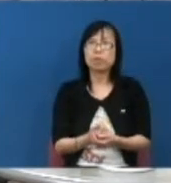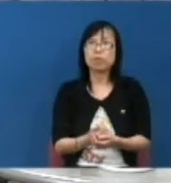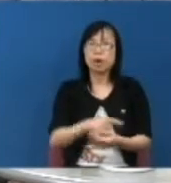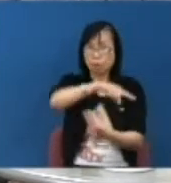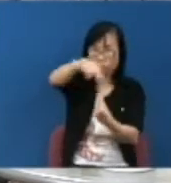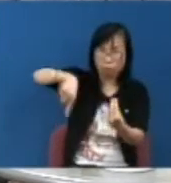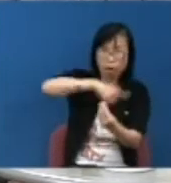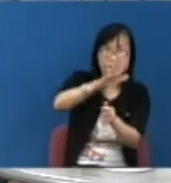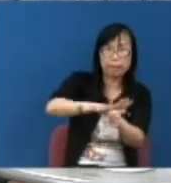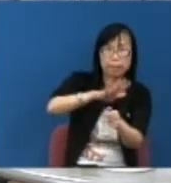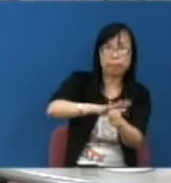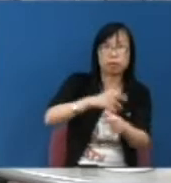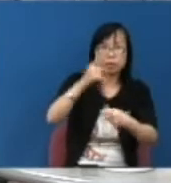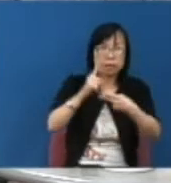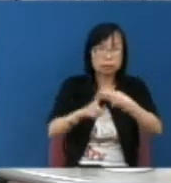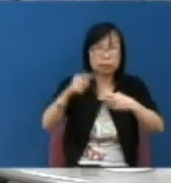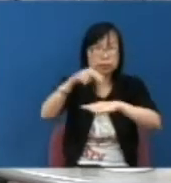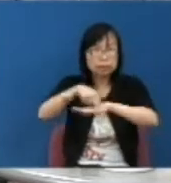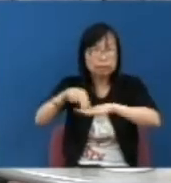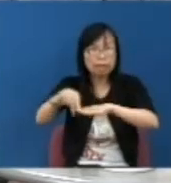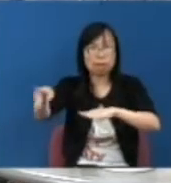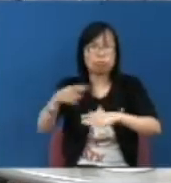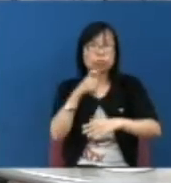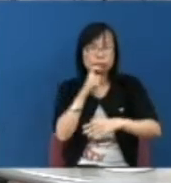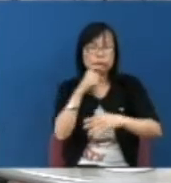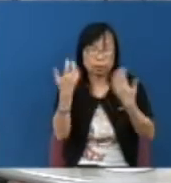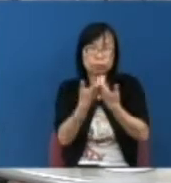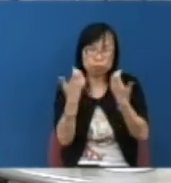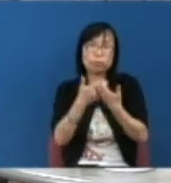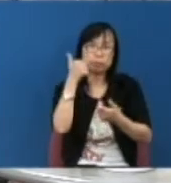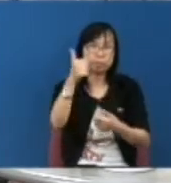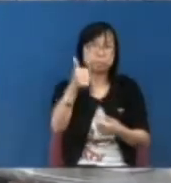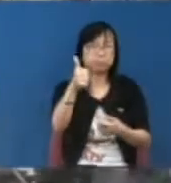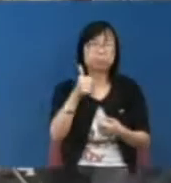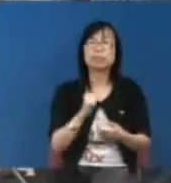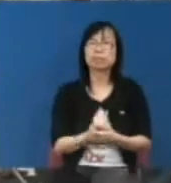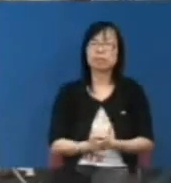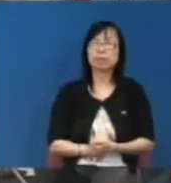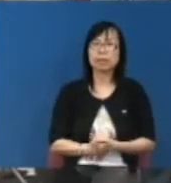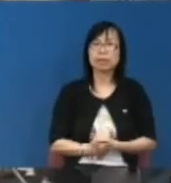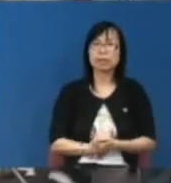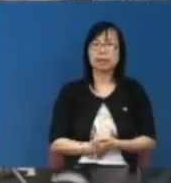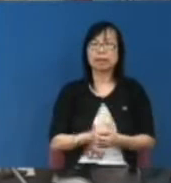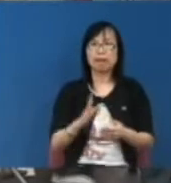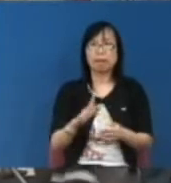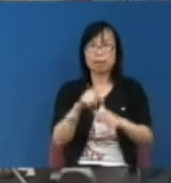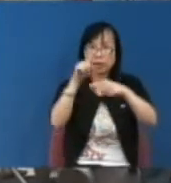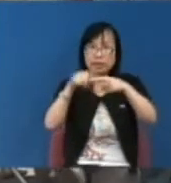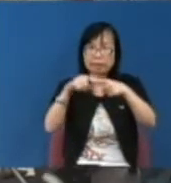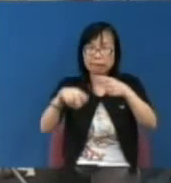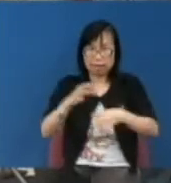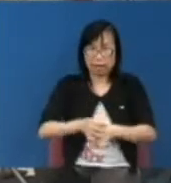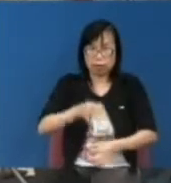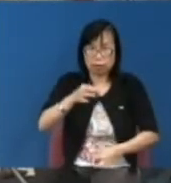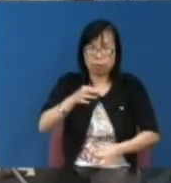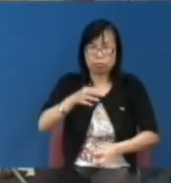環保處嘅工程下邊咧，我哋都有啲數據嘅，嚇唔錯嘅個效果，係啦，尤其大腸桿菌咧係會減到一